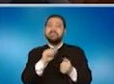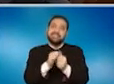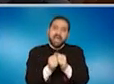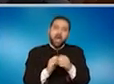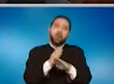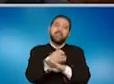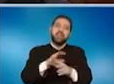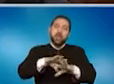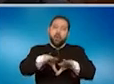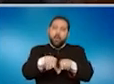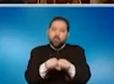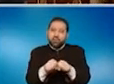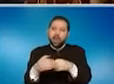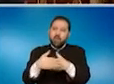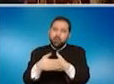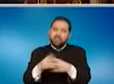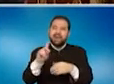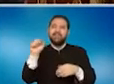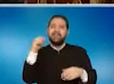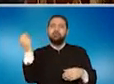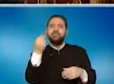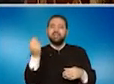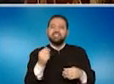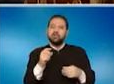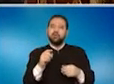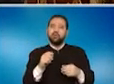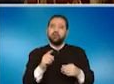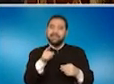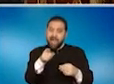sau prin apropiere de Hristos. Și el,